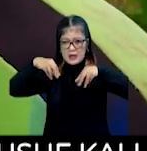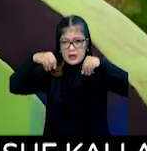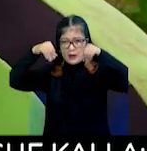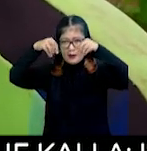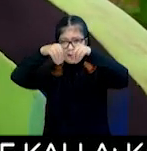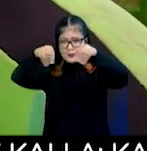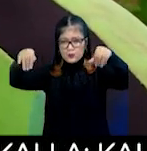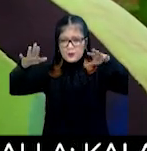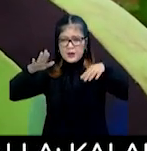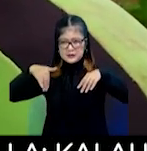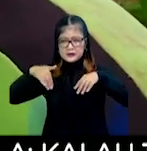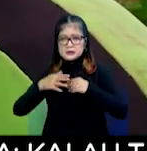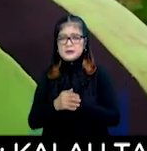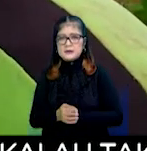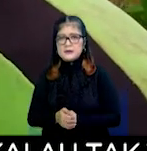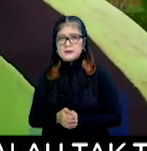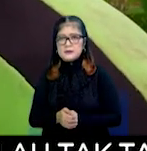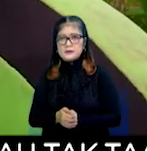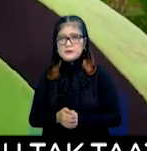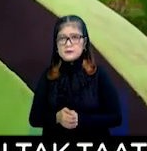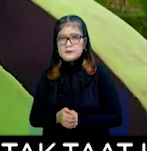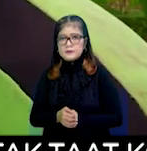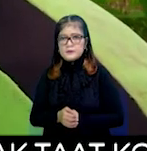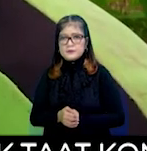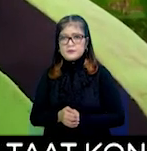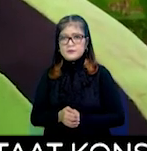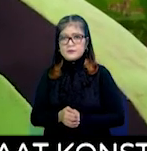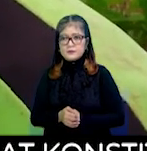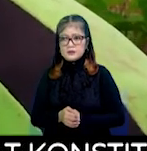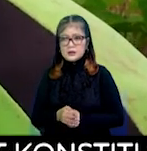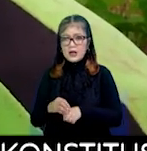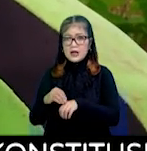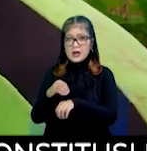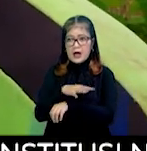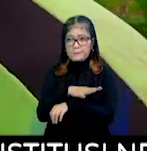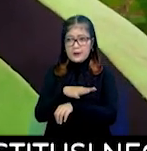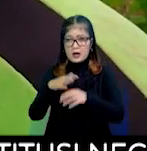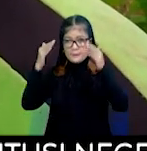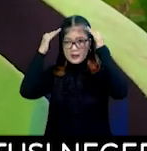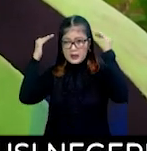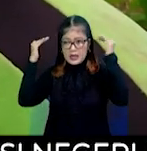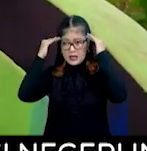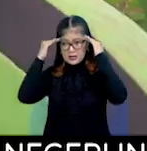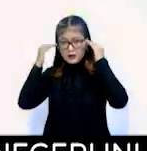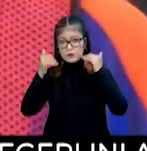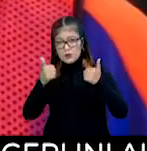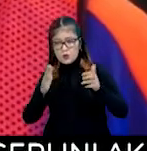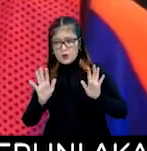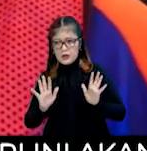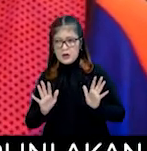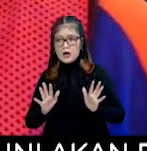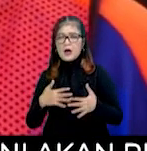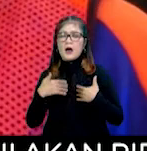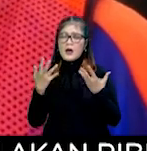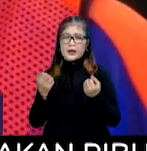hujan ya, hujan abunya. Kalau abunya dampak ke pertanian nggak, Pak? Insya Allah enggak. Pak, sekarang